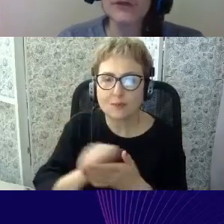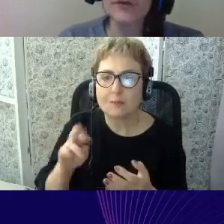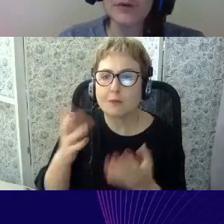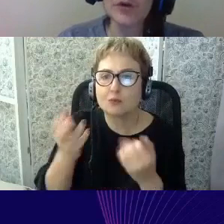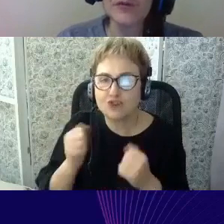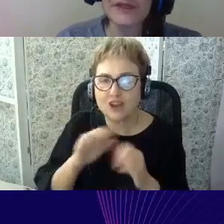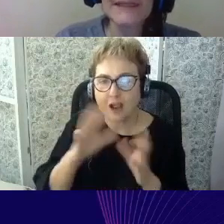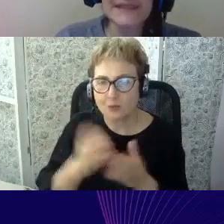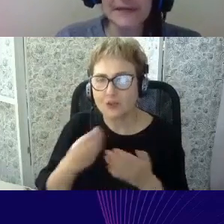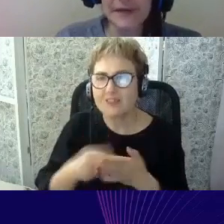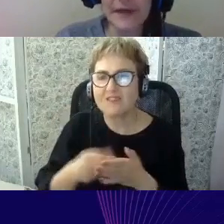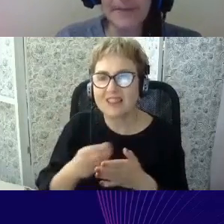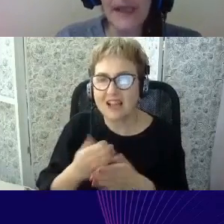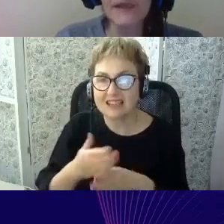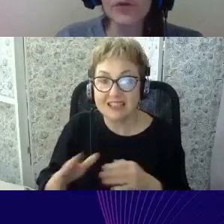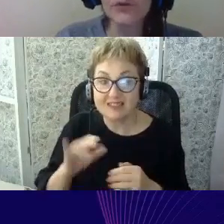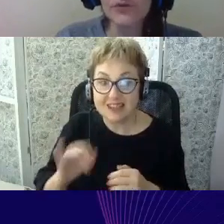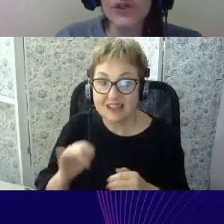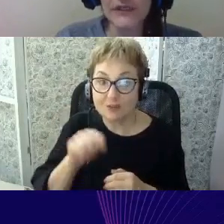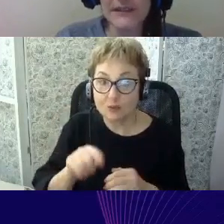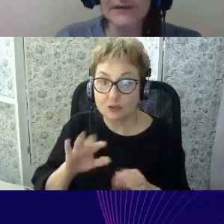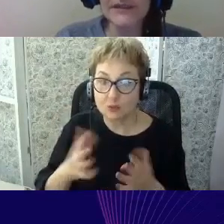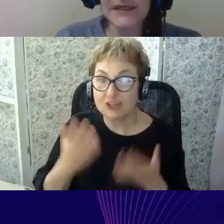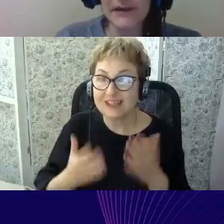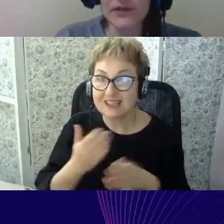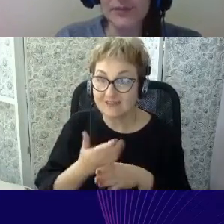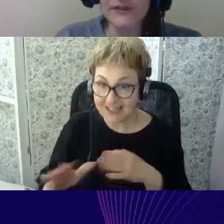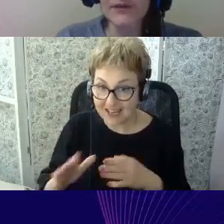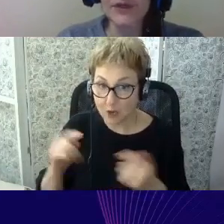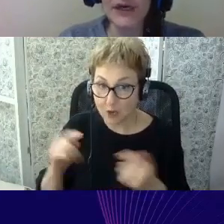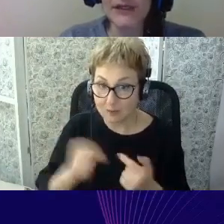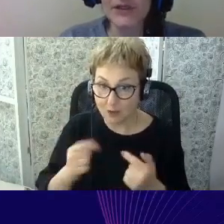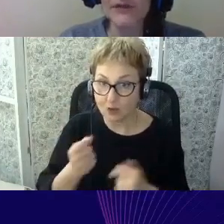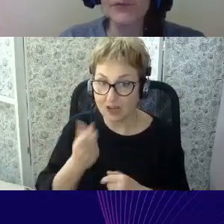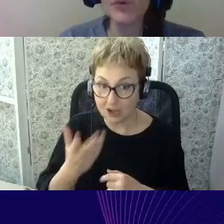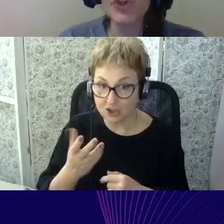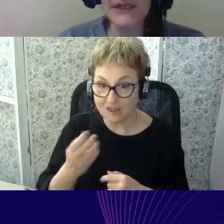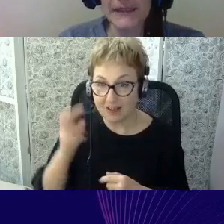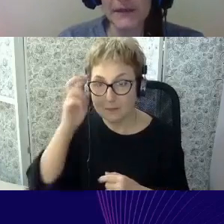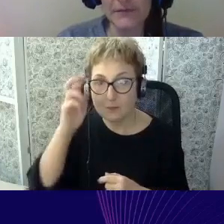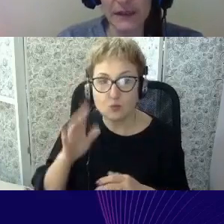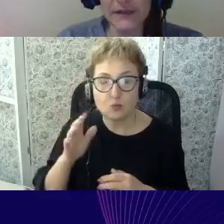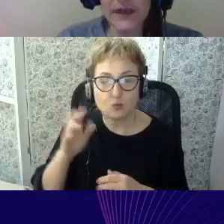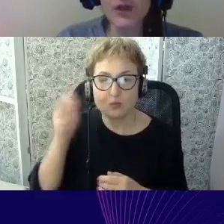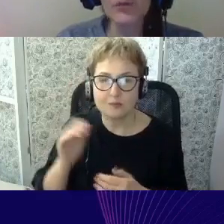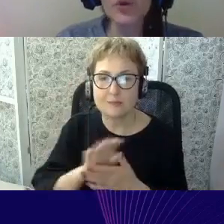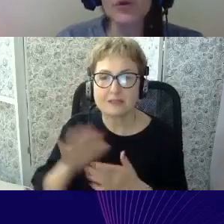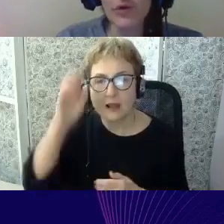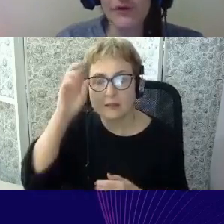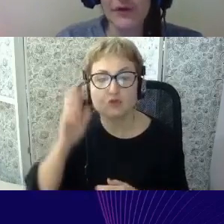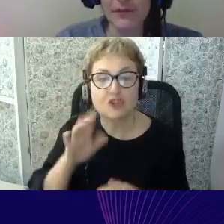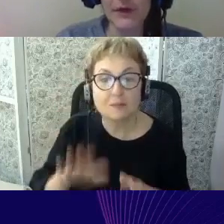получения определенного объема финансирования. И в том случае, если выделяются определенное количество бюджетных мест,